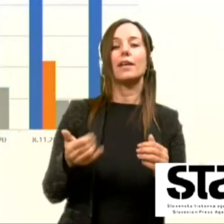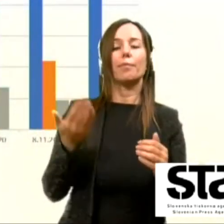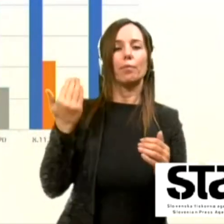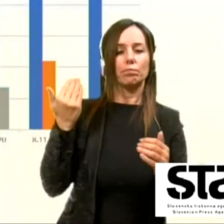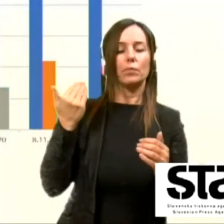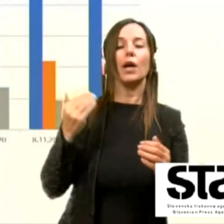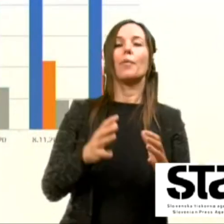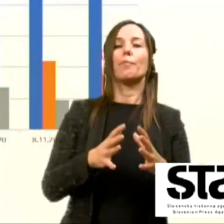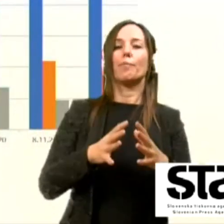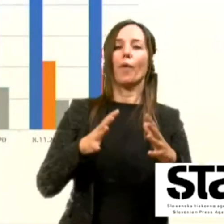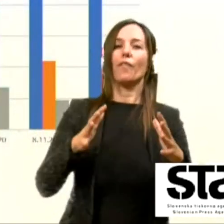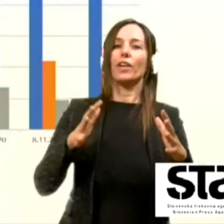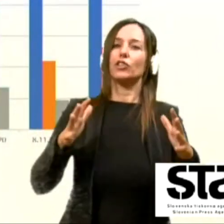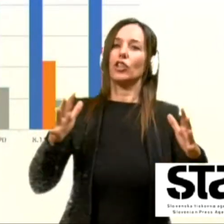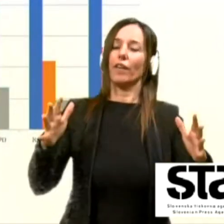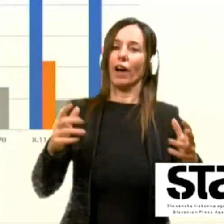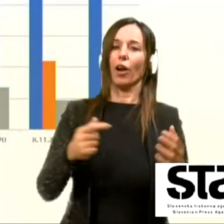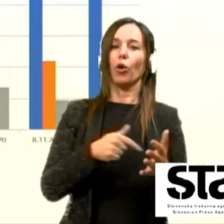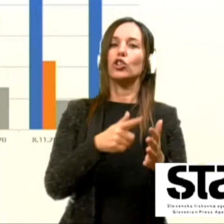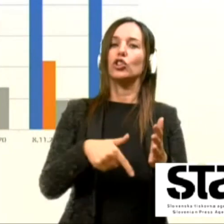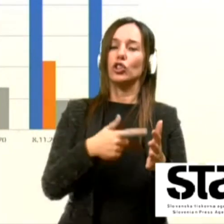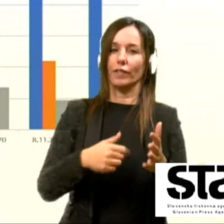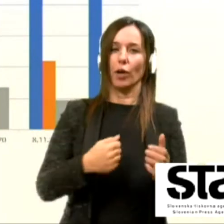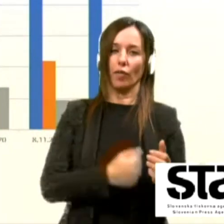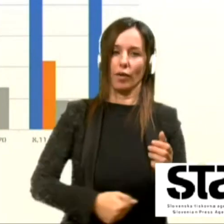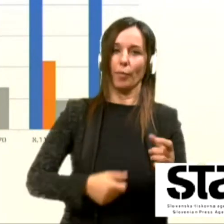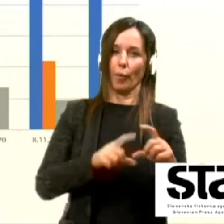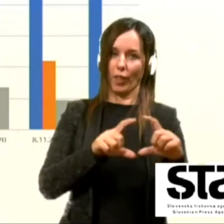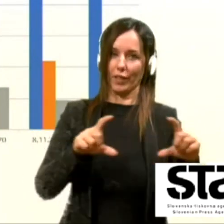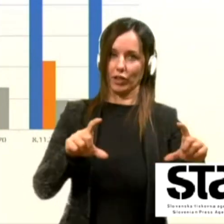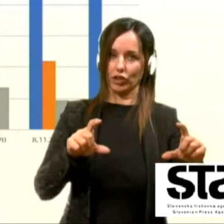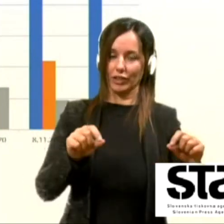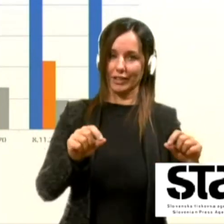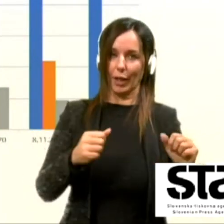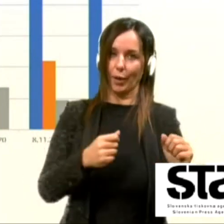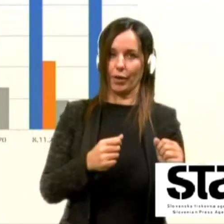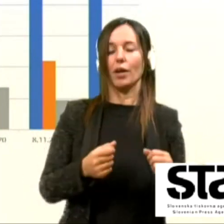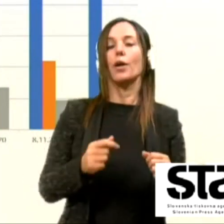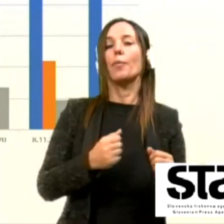povečevalo število pacientov v bolnišnicah.